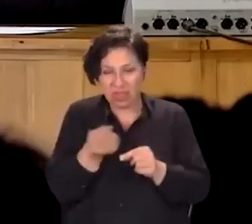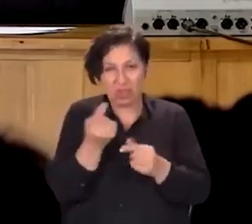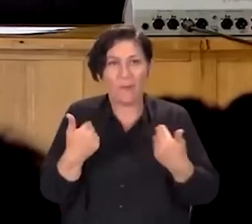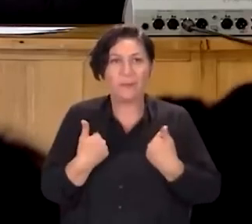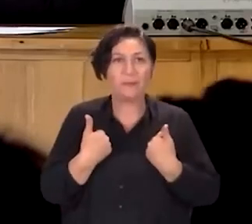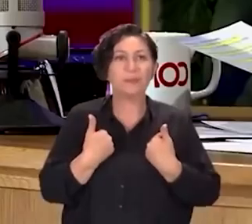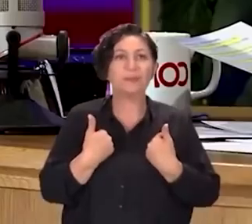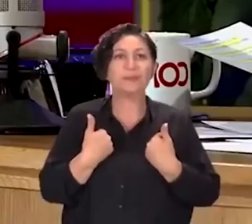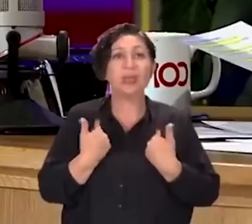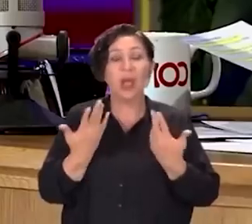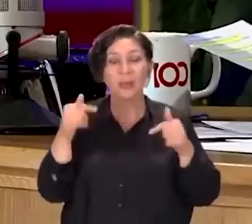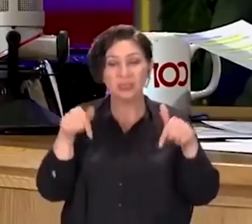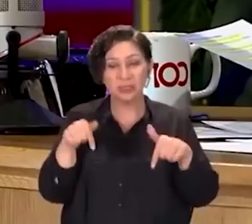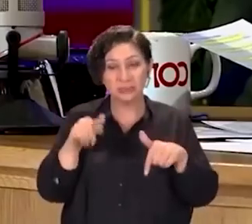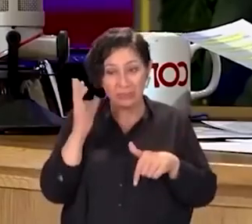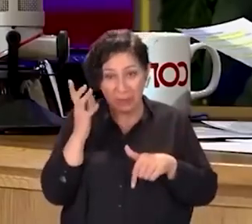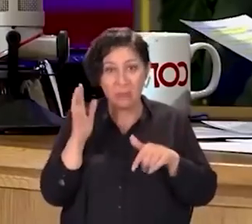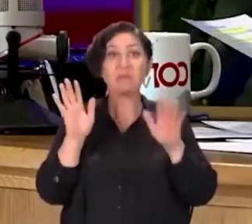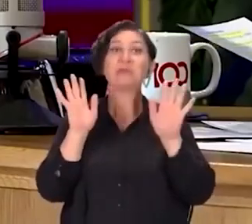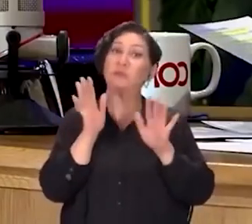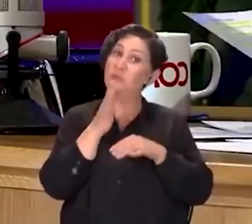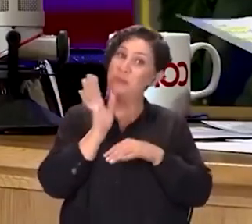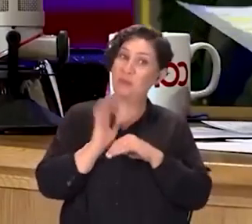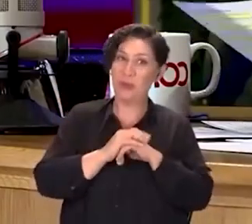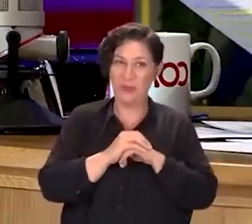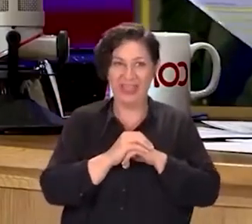yapacağım? Ama şimdi deli mi?